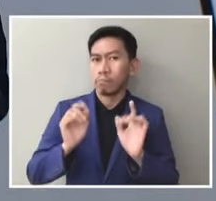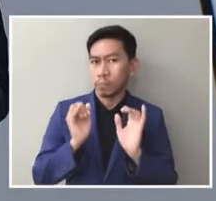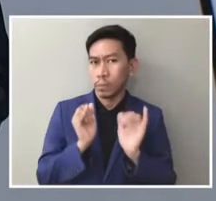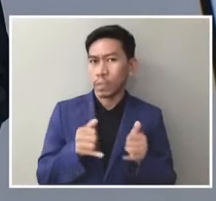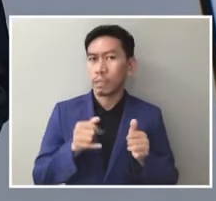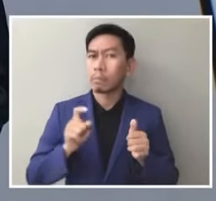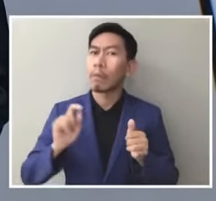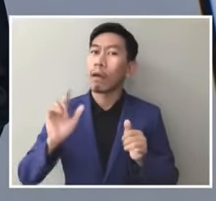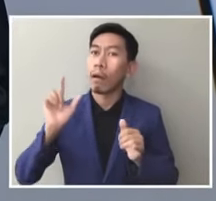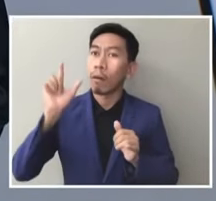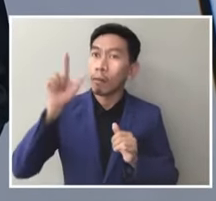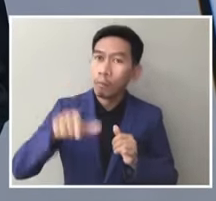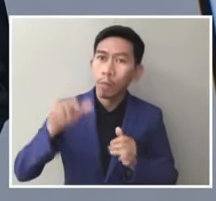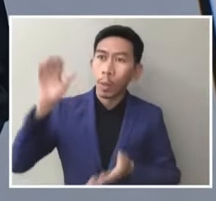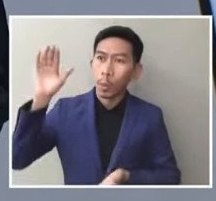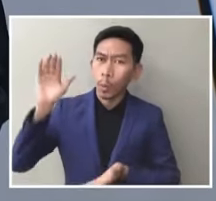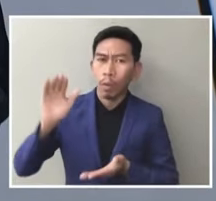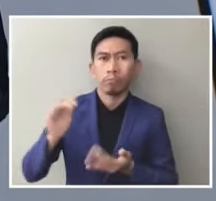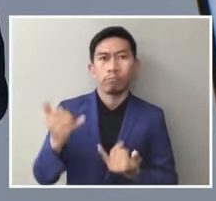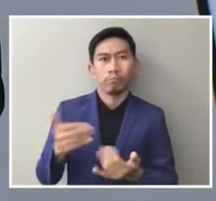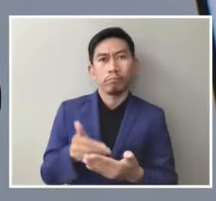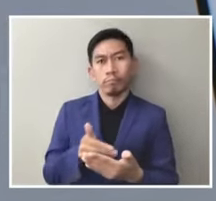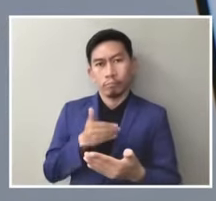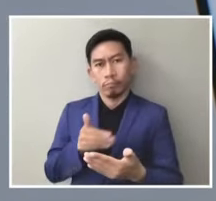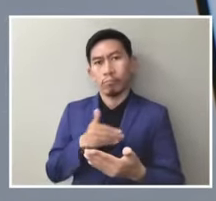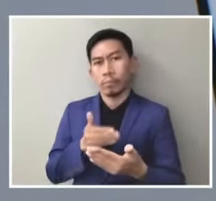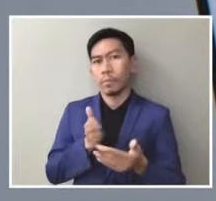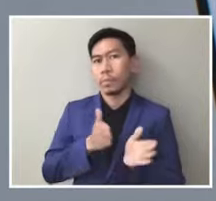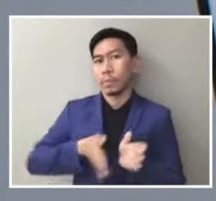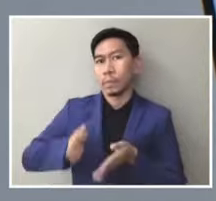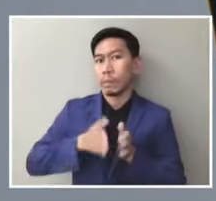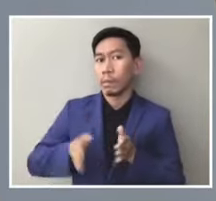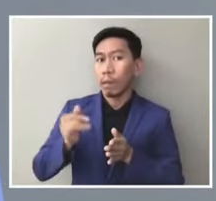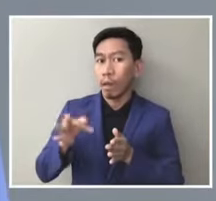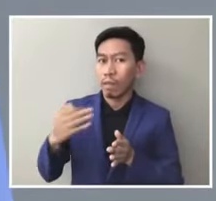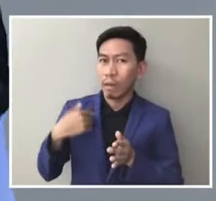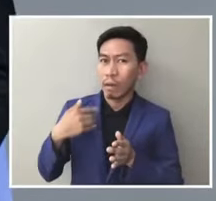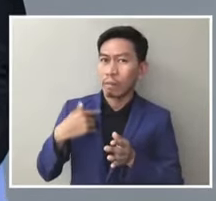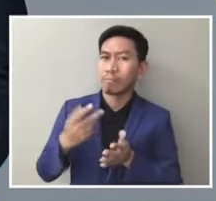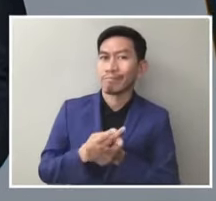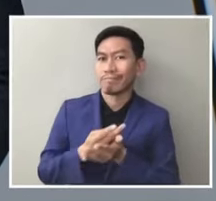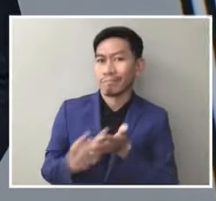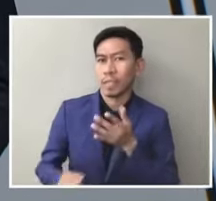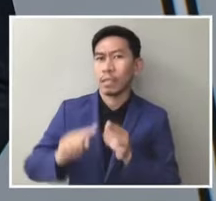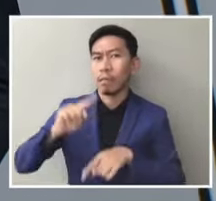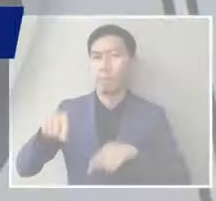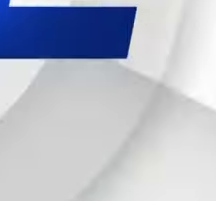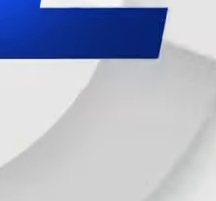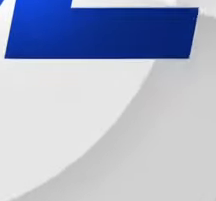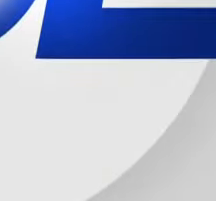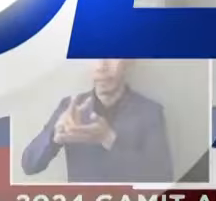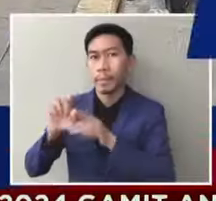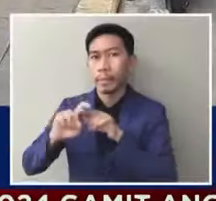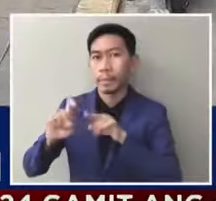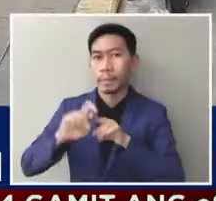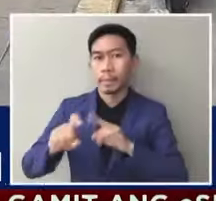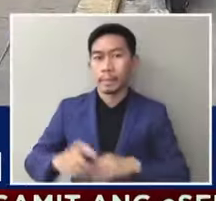na pumalya ang ilang planta. Nagpapatrol, Alvin L. Chico.